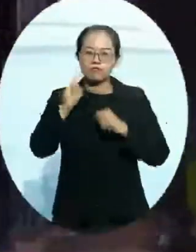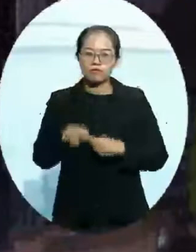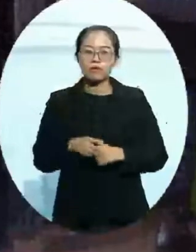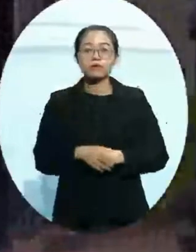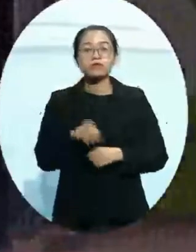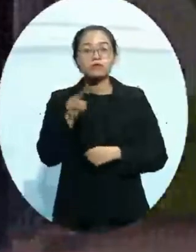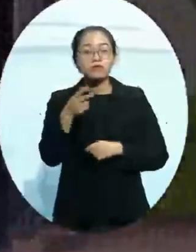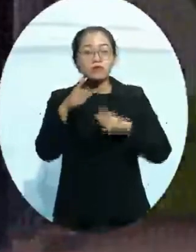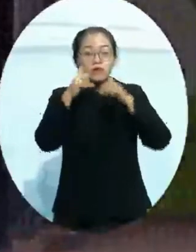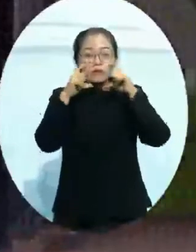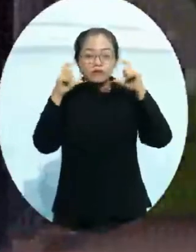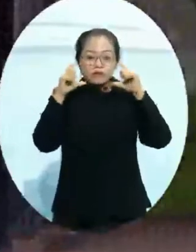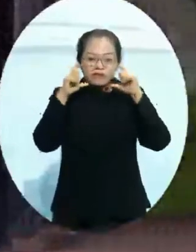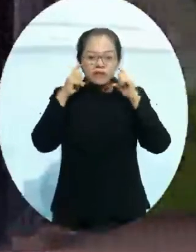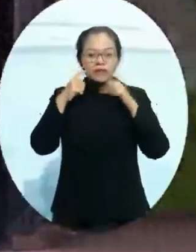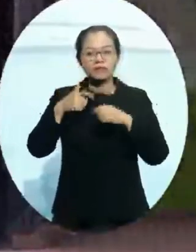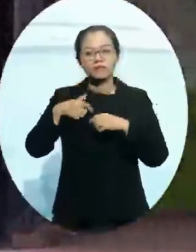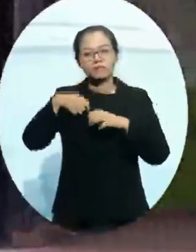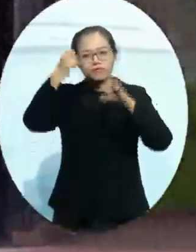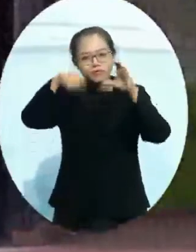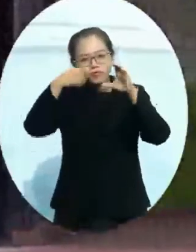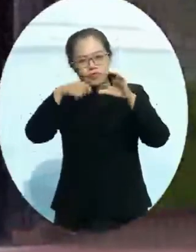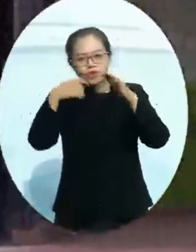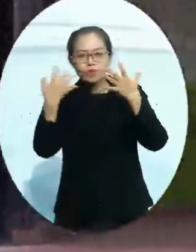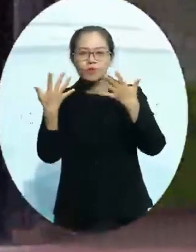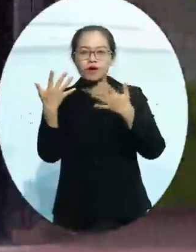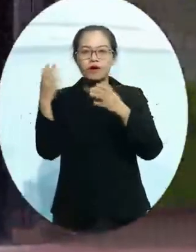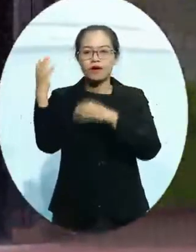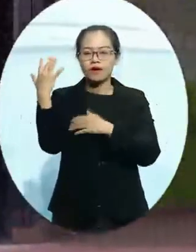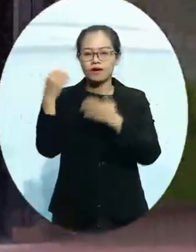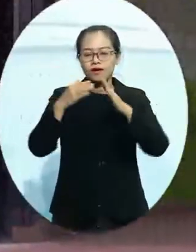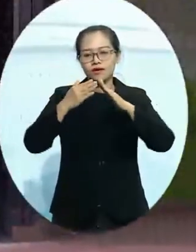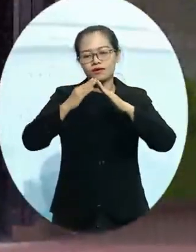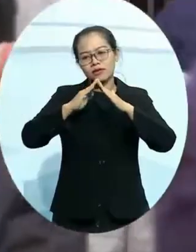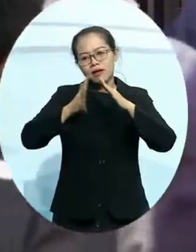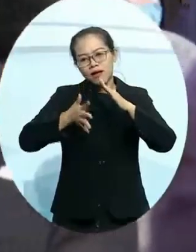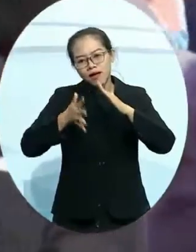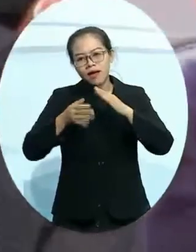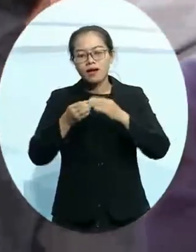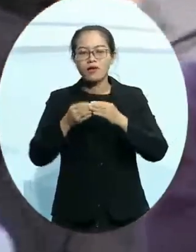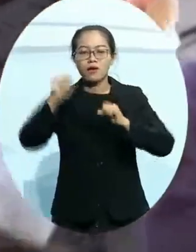trang tại các rạp chiếu phim, rạp hát và tại các sự kiện thể thao trong nhà vẫn